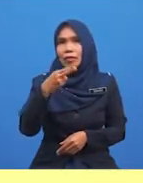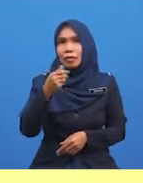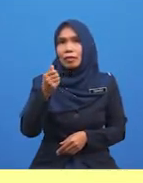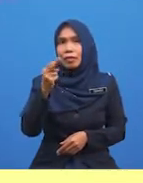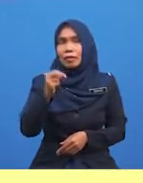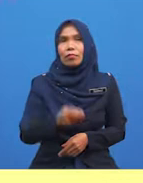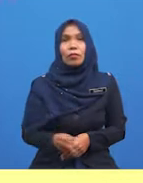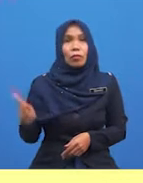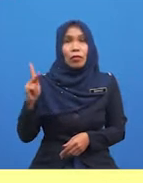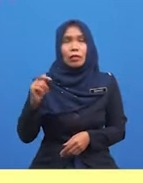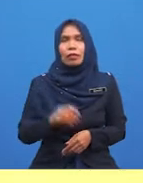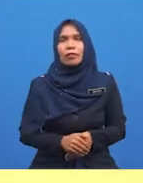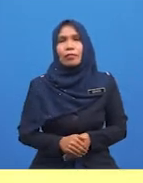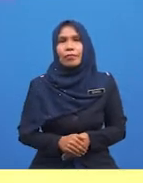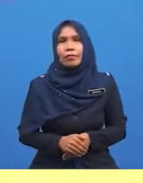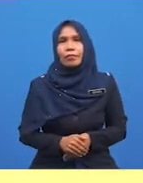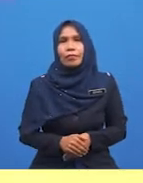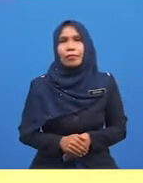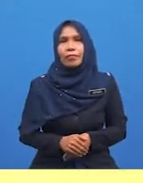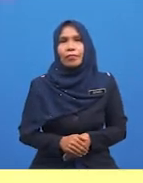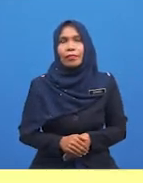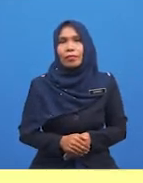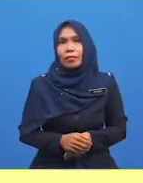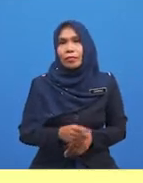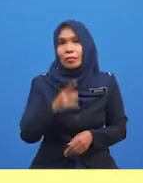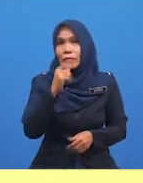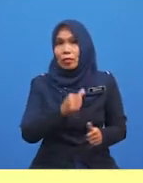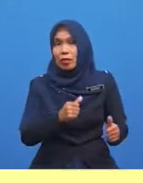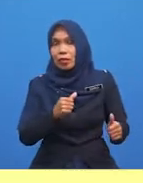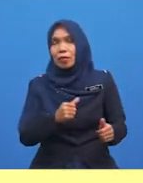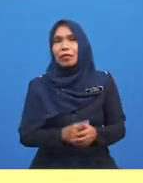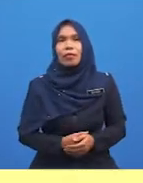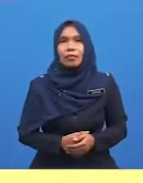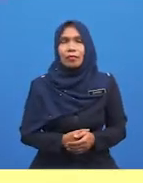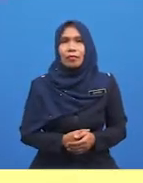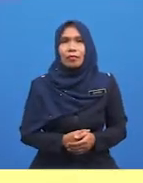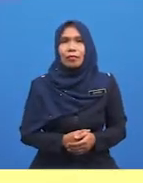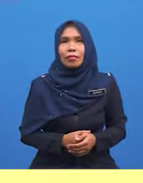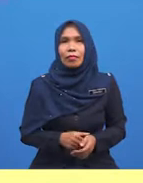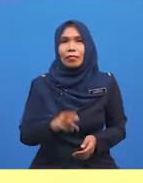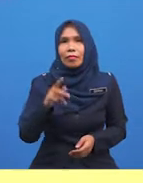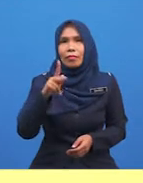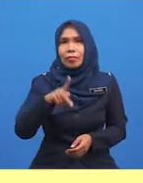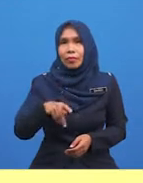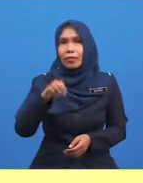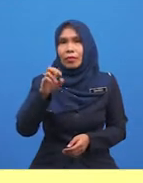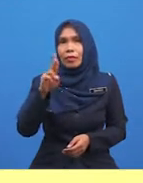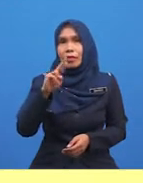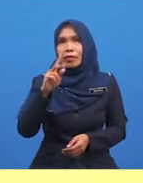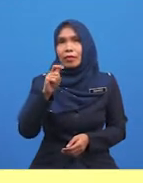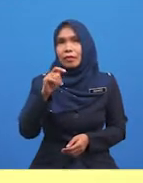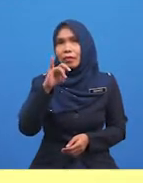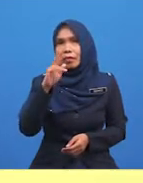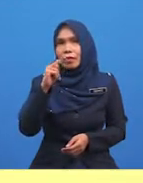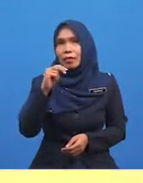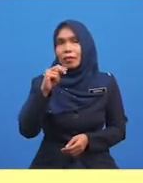yang tujuan lainnya ialah mengelakkan pertindihan kuasa antara komponen dalam